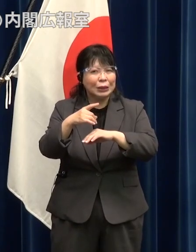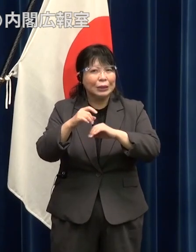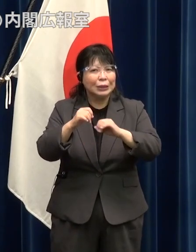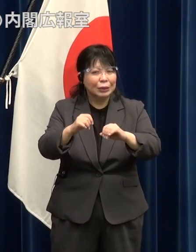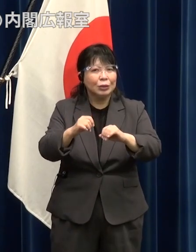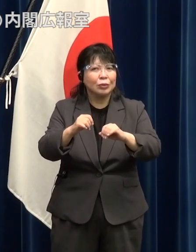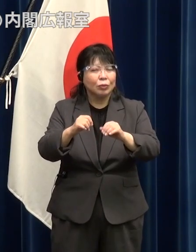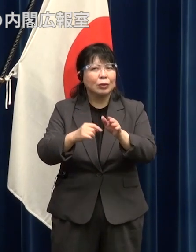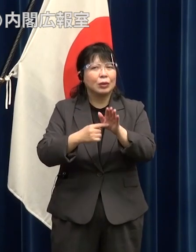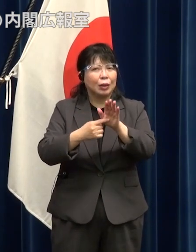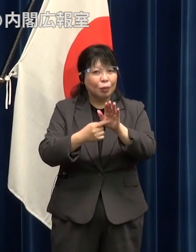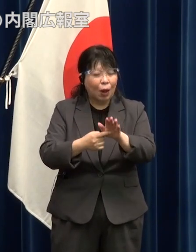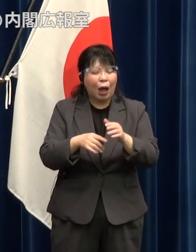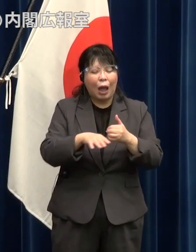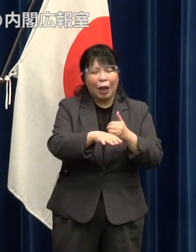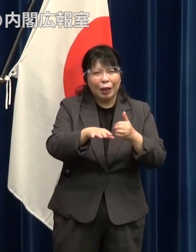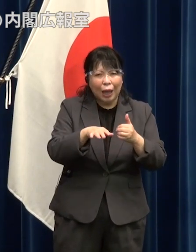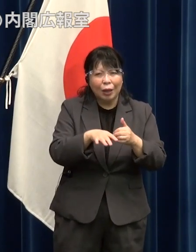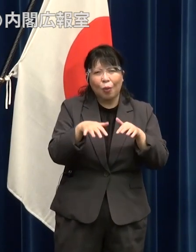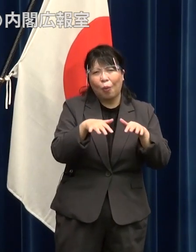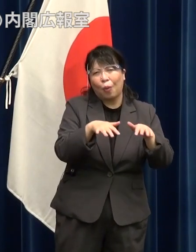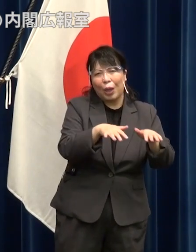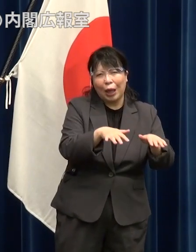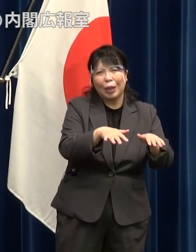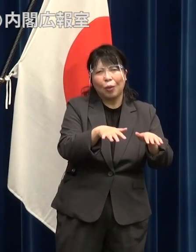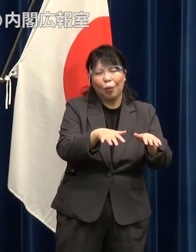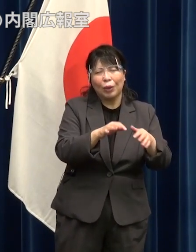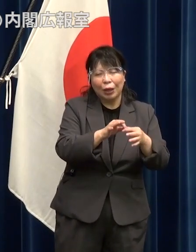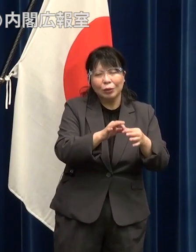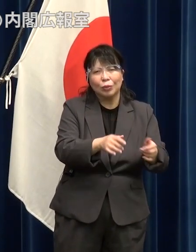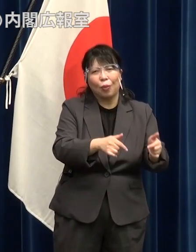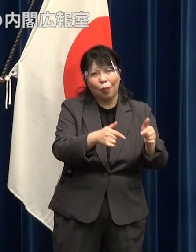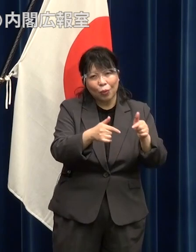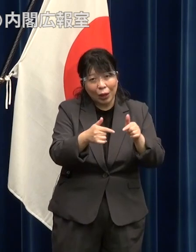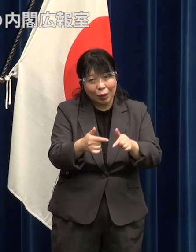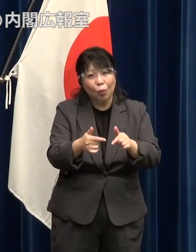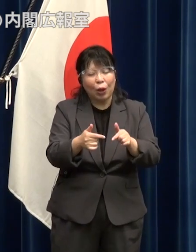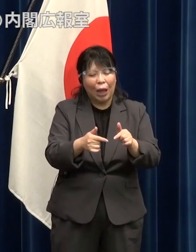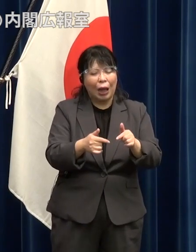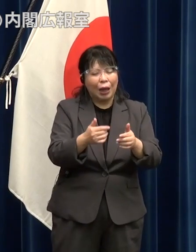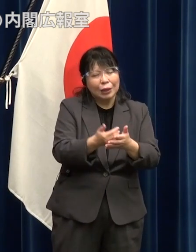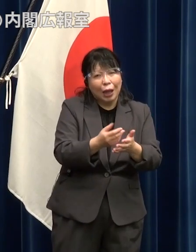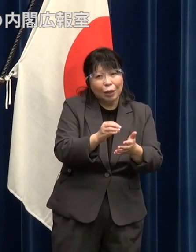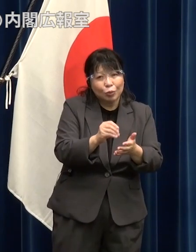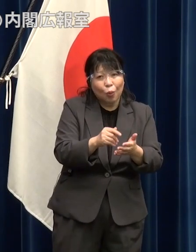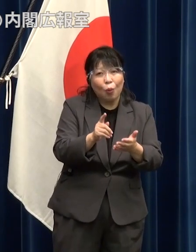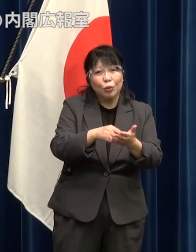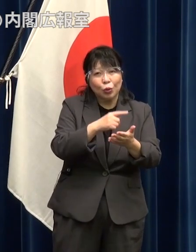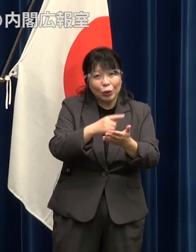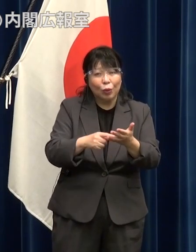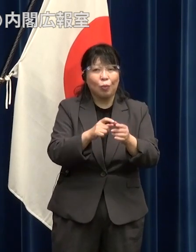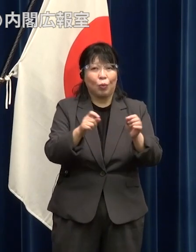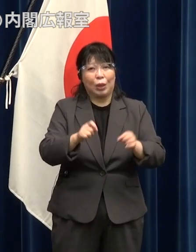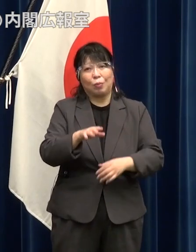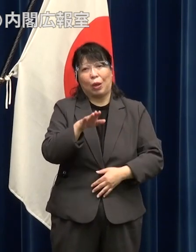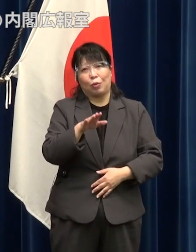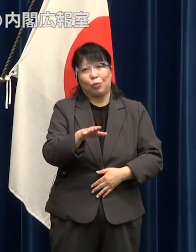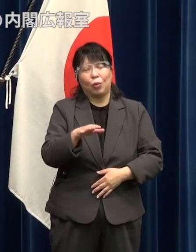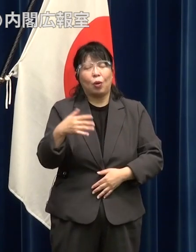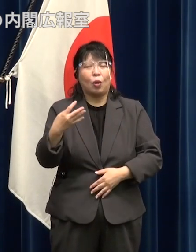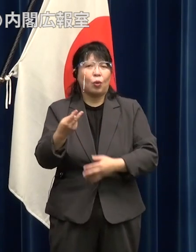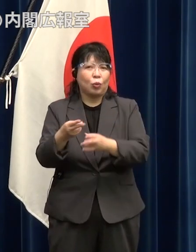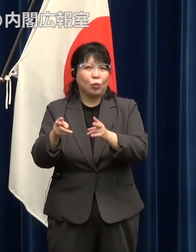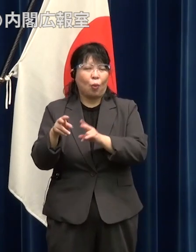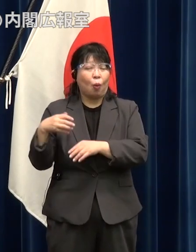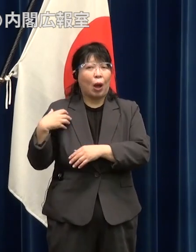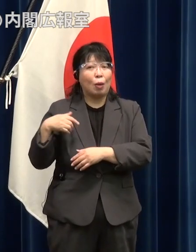影響評価の遅れであったり残土処理などさまざまな課題も指摘されております。与党幹部からはですね、来